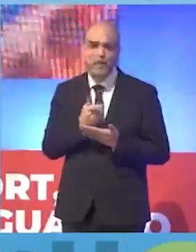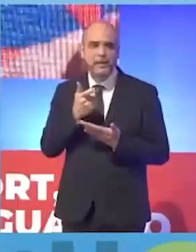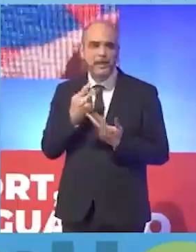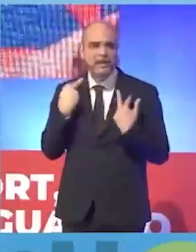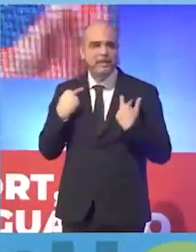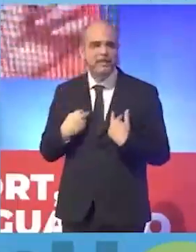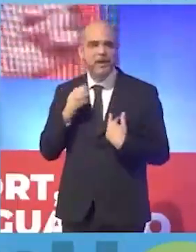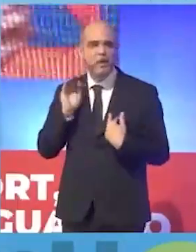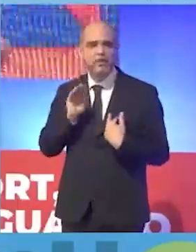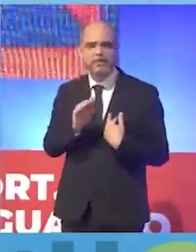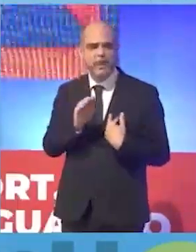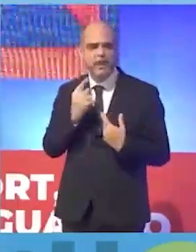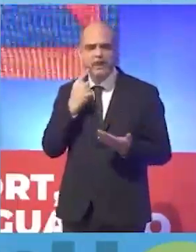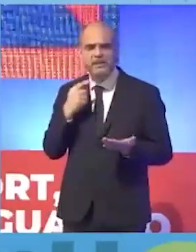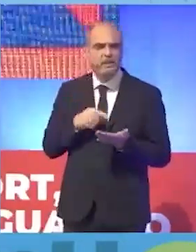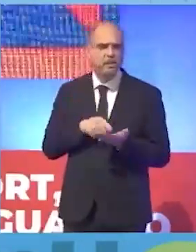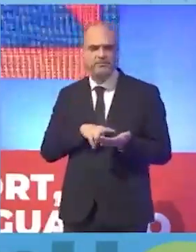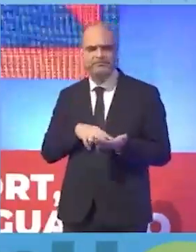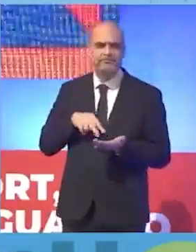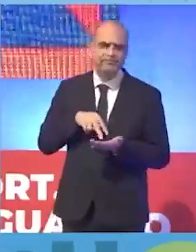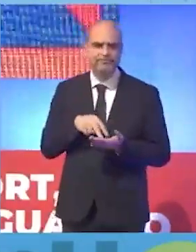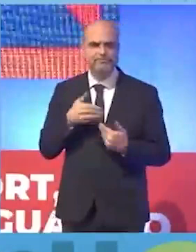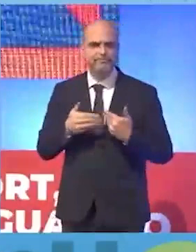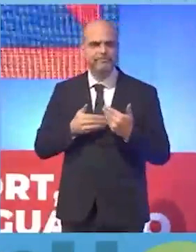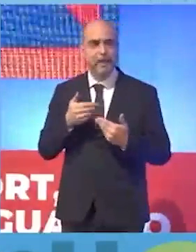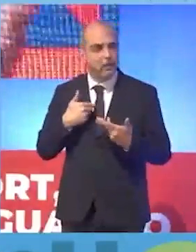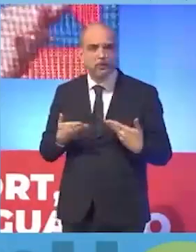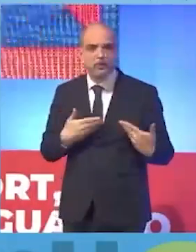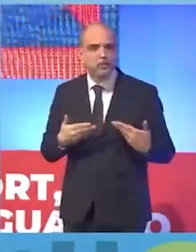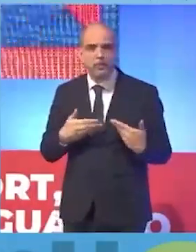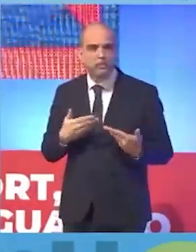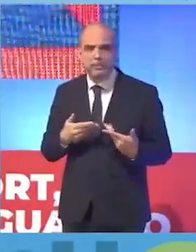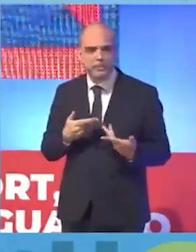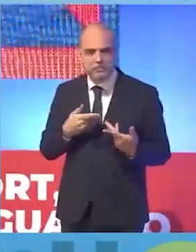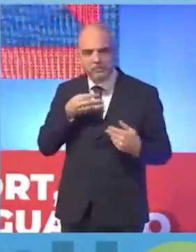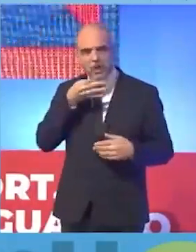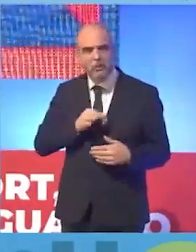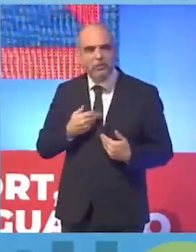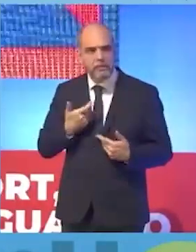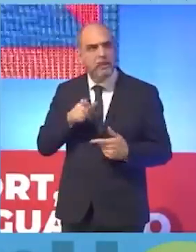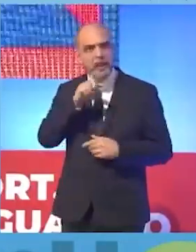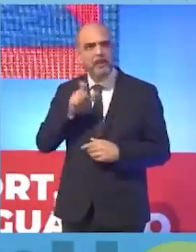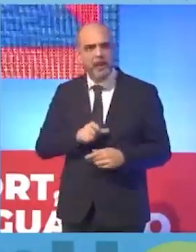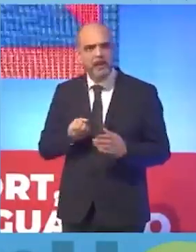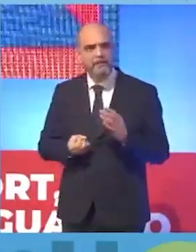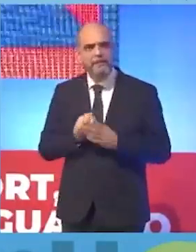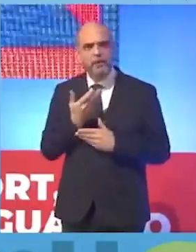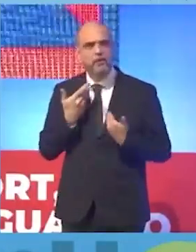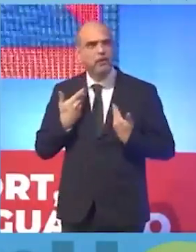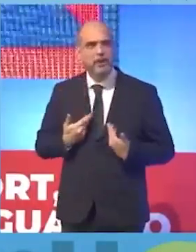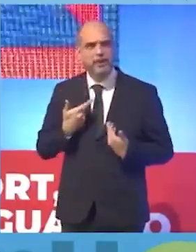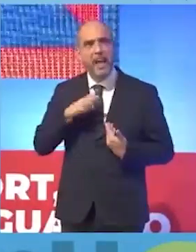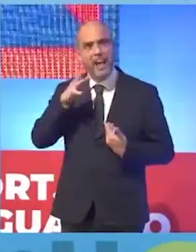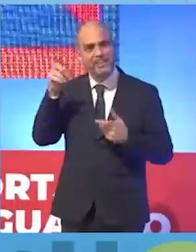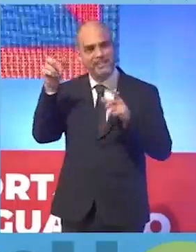uno strumento, e io l'ho potuto fare fin da subito, perché in Italia siamo comunque fortunati rispetto ad altri paesi,